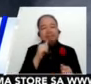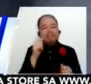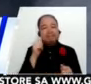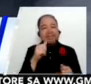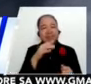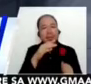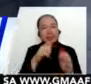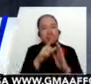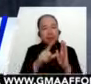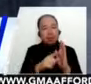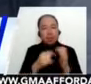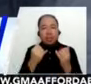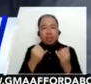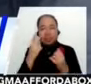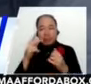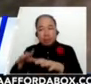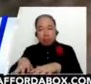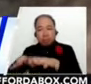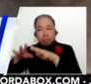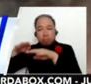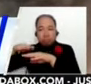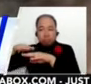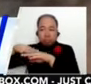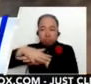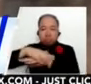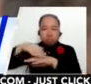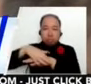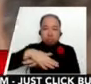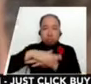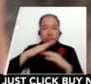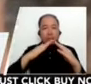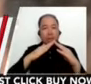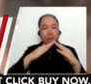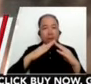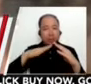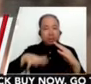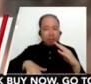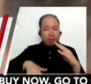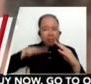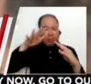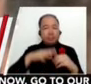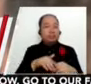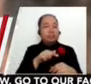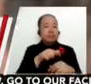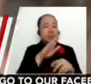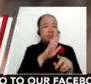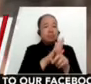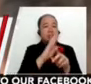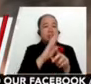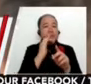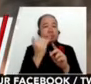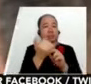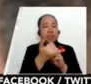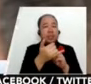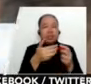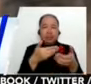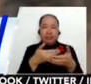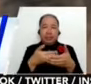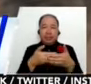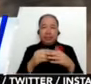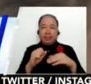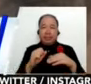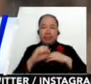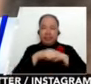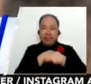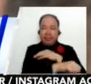kanilang bahay bago sila umalis. Yung barangay namin, sir, malapit kami sa dagat at saka yung